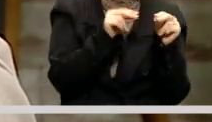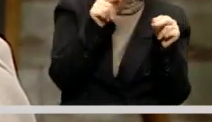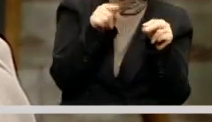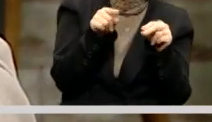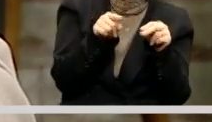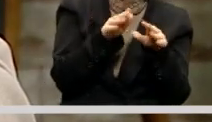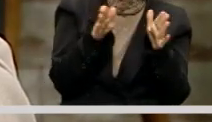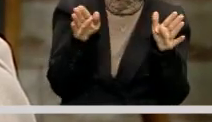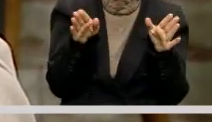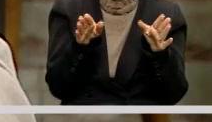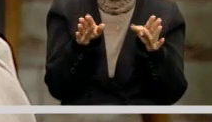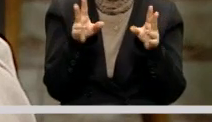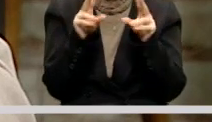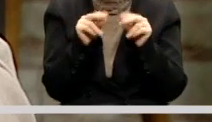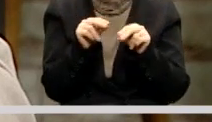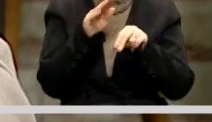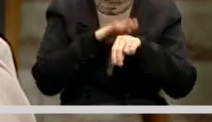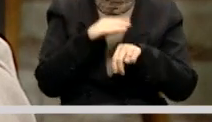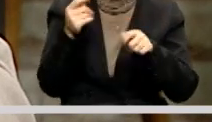çalışıyorlar. Uyku ihtiyacımızı mutlaka